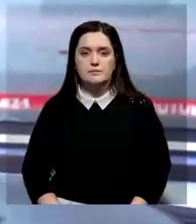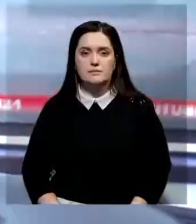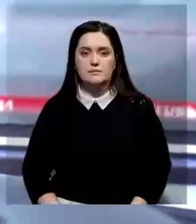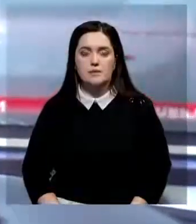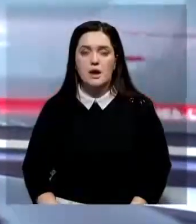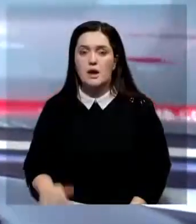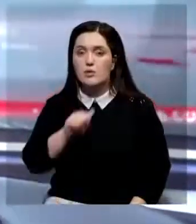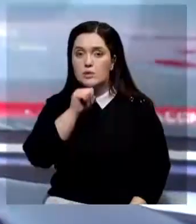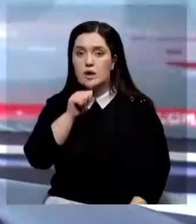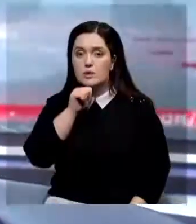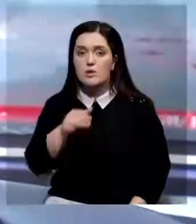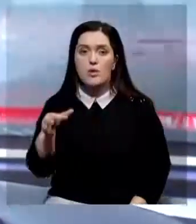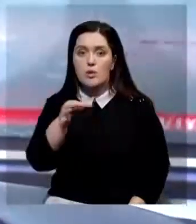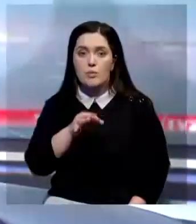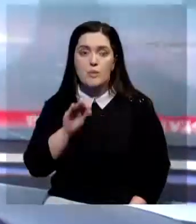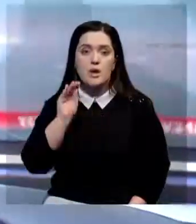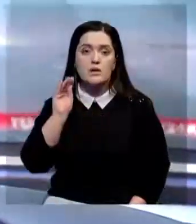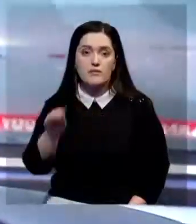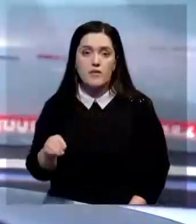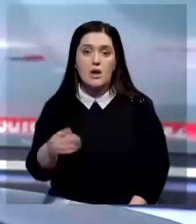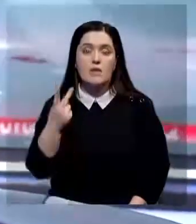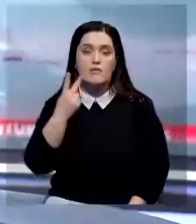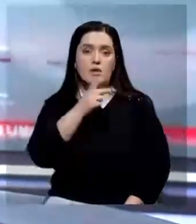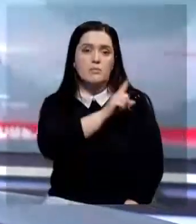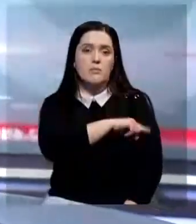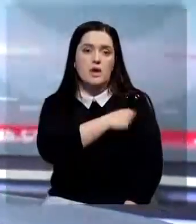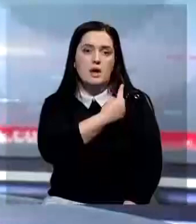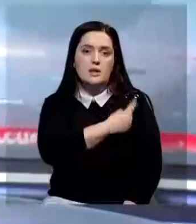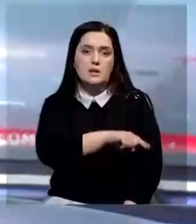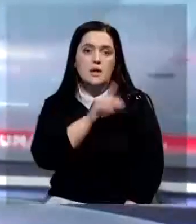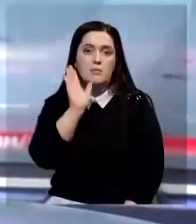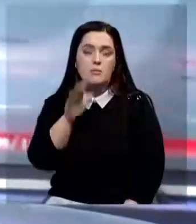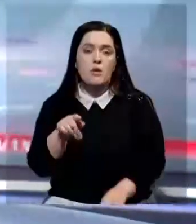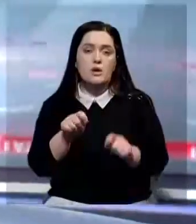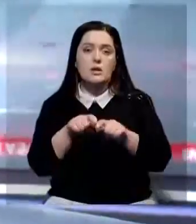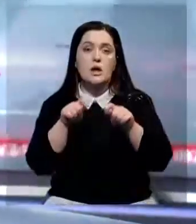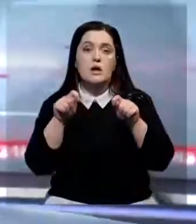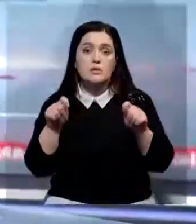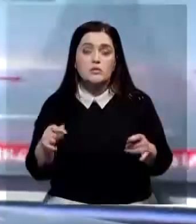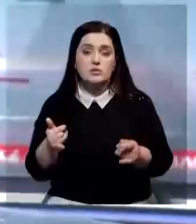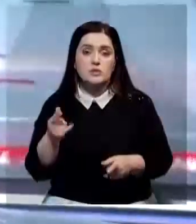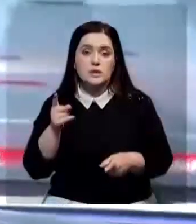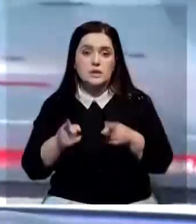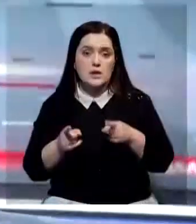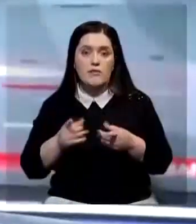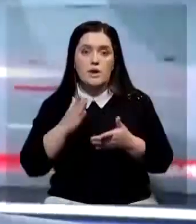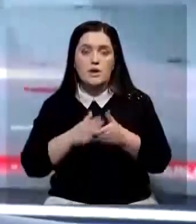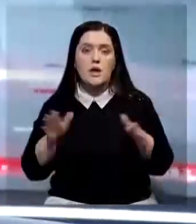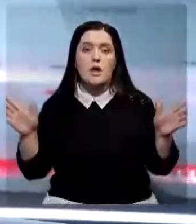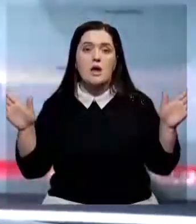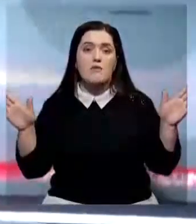В ближайшие годы в Кустанайской области появятся две межрайонные многопрофильные больницы. Их развернут на базе уже